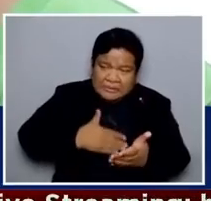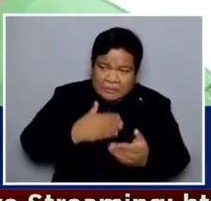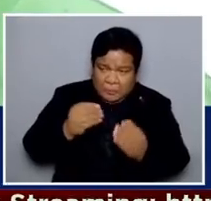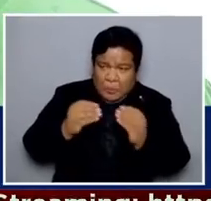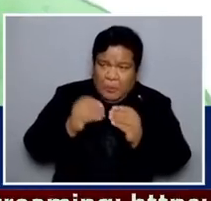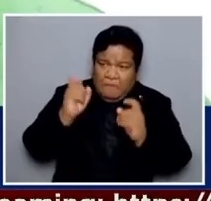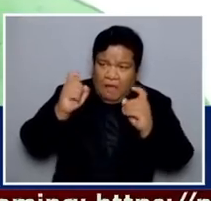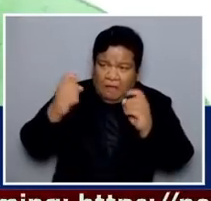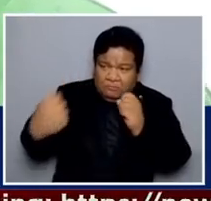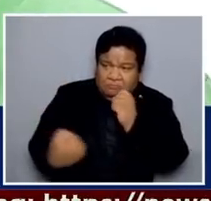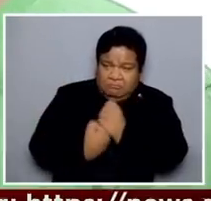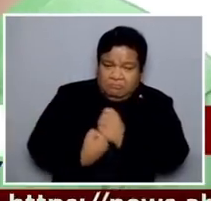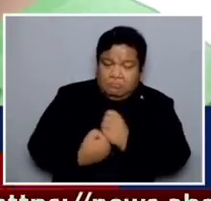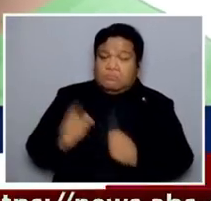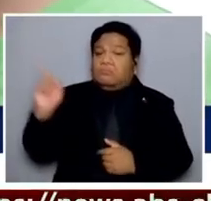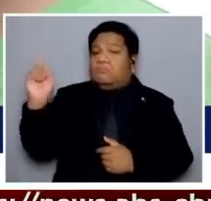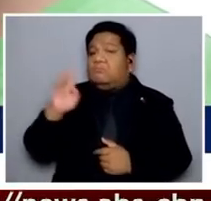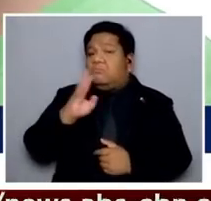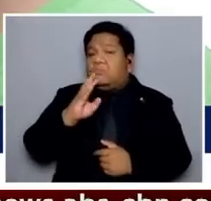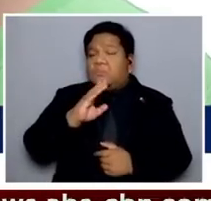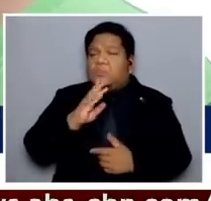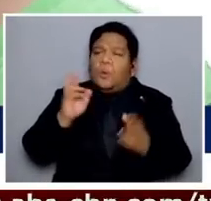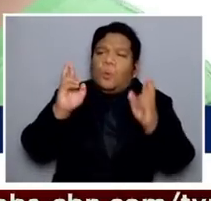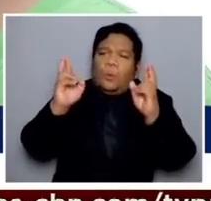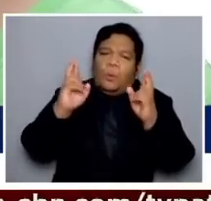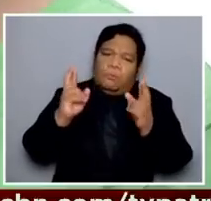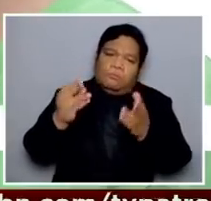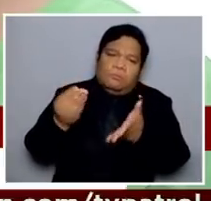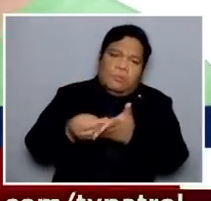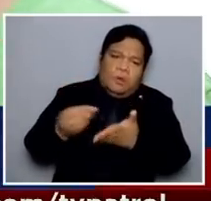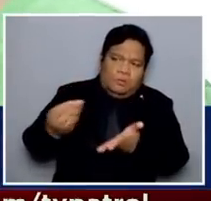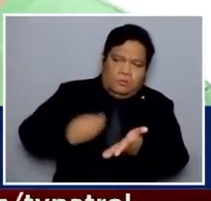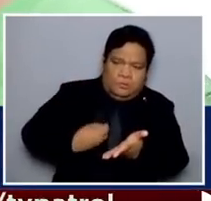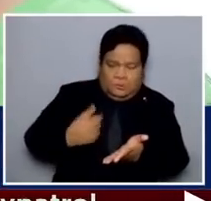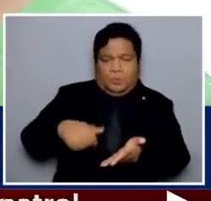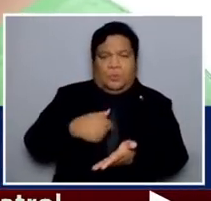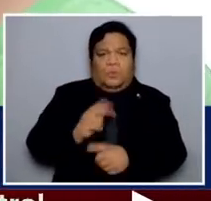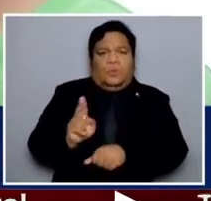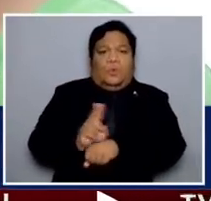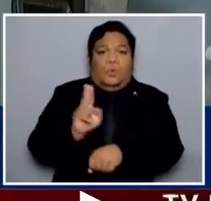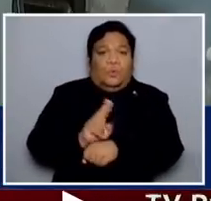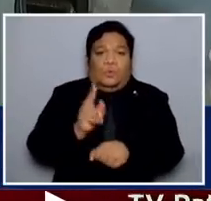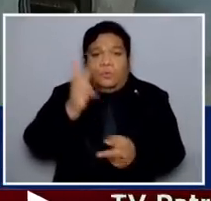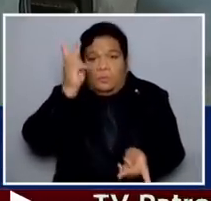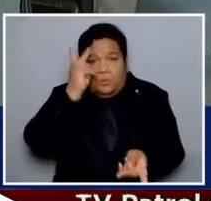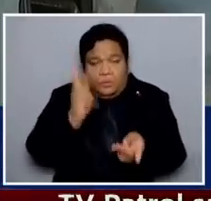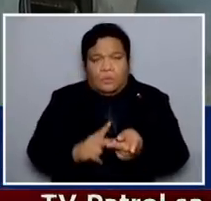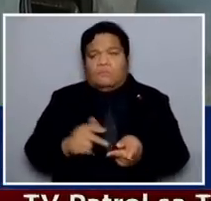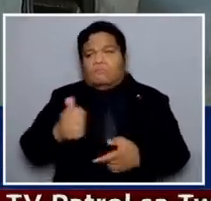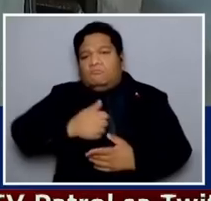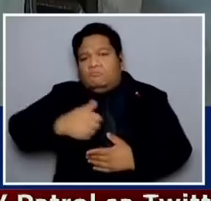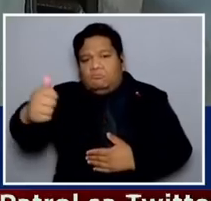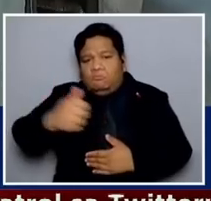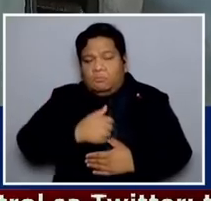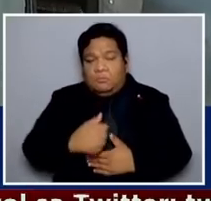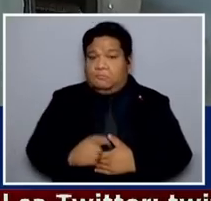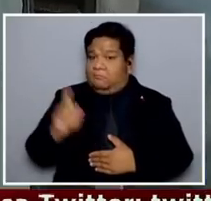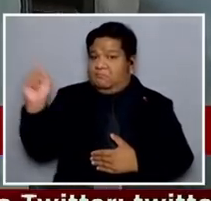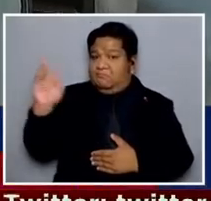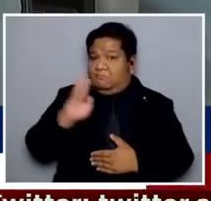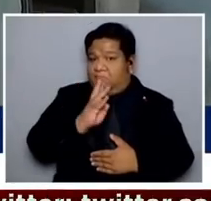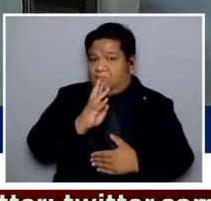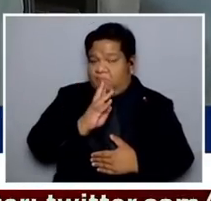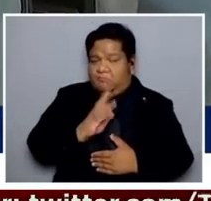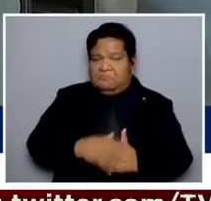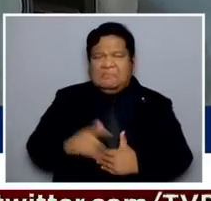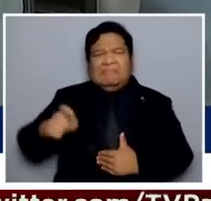Sana marilis na po yung para sa amin para magamit po namin sa ang biyahe-biyahe. Kailangan na kailangan kasi mahirap talaga.